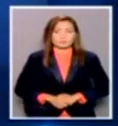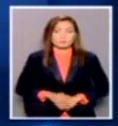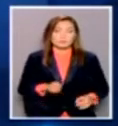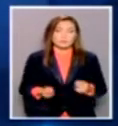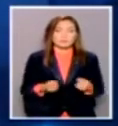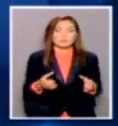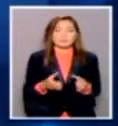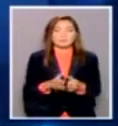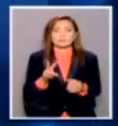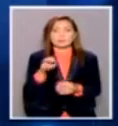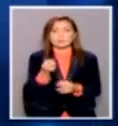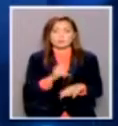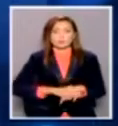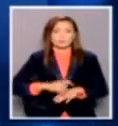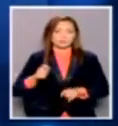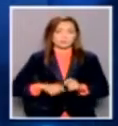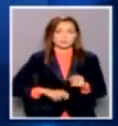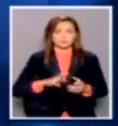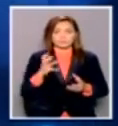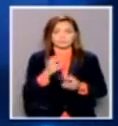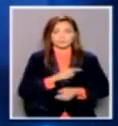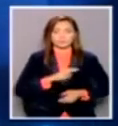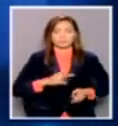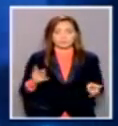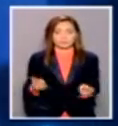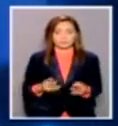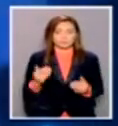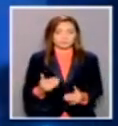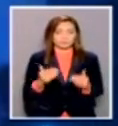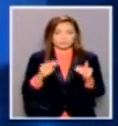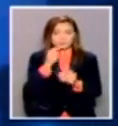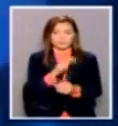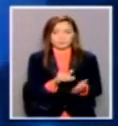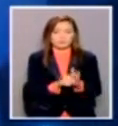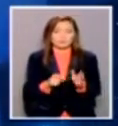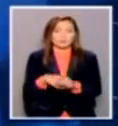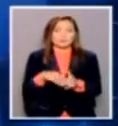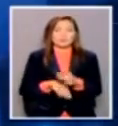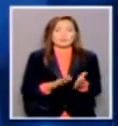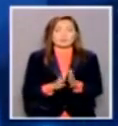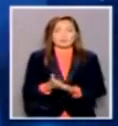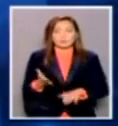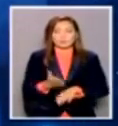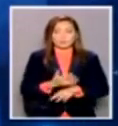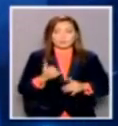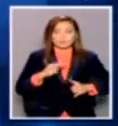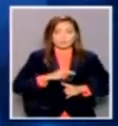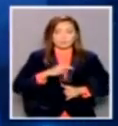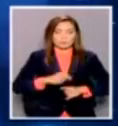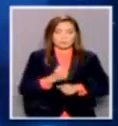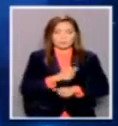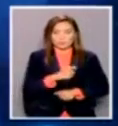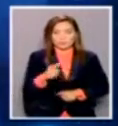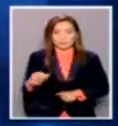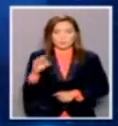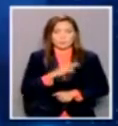Правительству совместно с Нацбанком следует провести серьезную работу по повышению эффективности пенсионной системы. Сейчас работающему